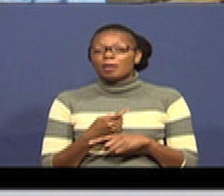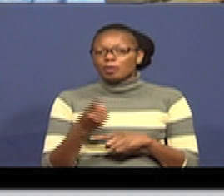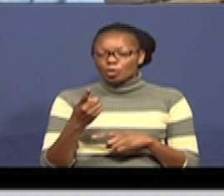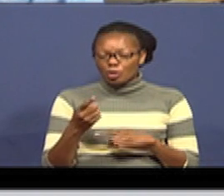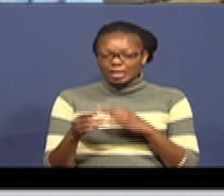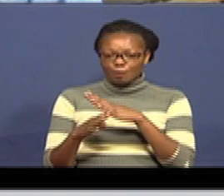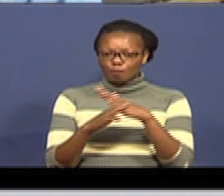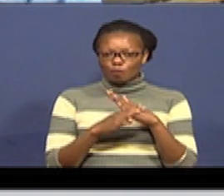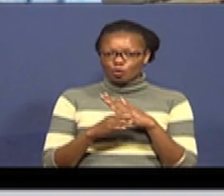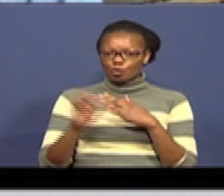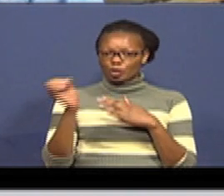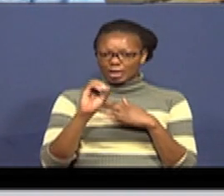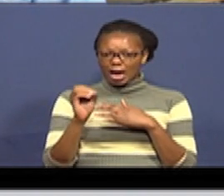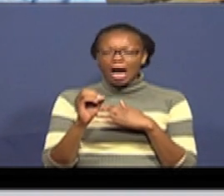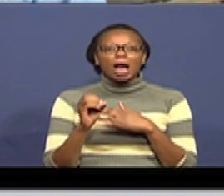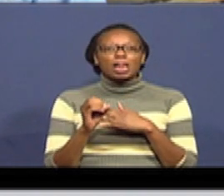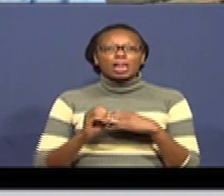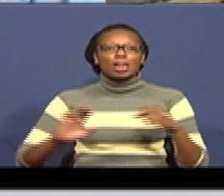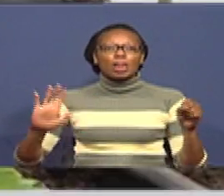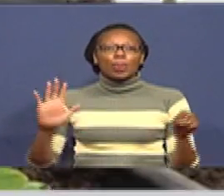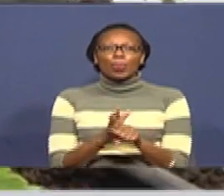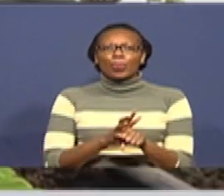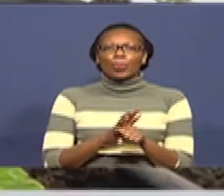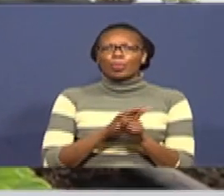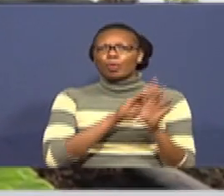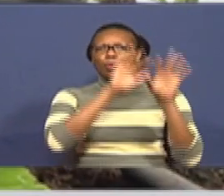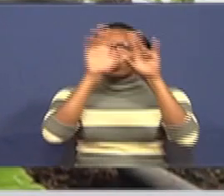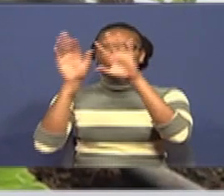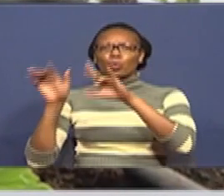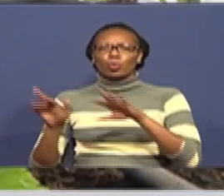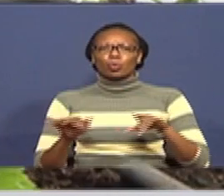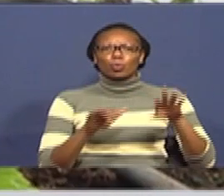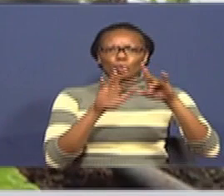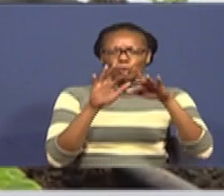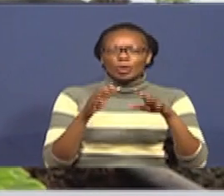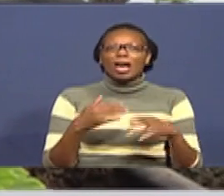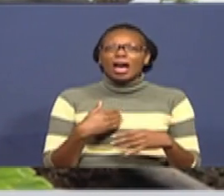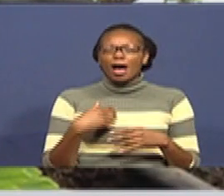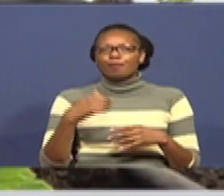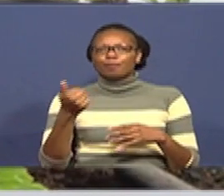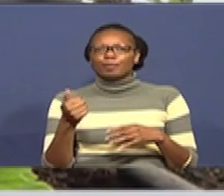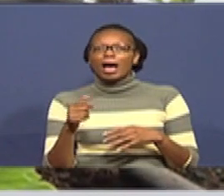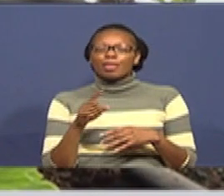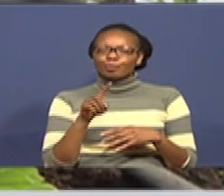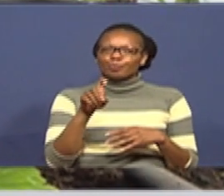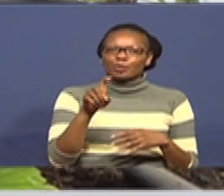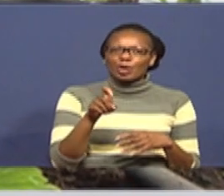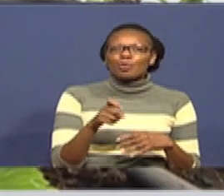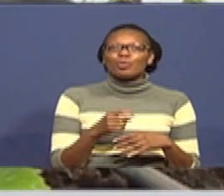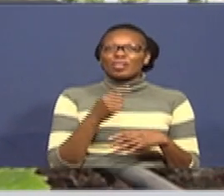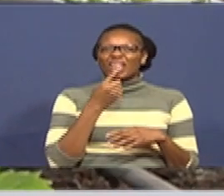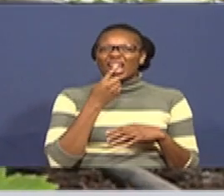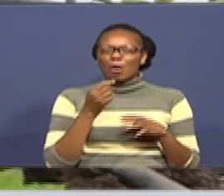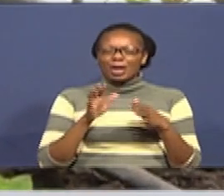wadudu. Wadudu kama red spider mite wakiingia na usio umecontrol, utapata zimejaa na